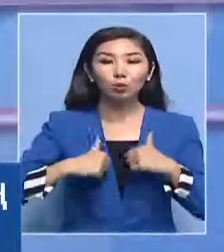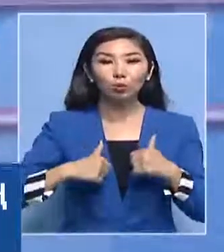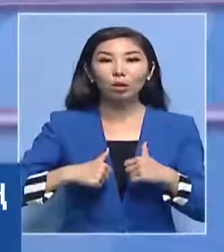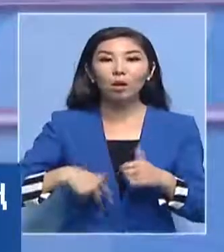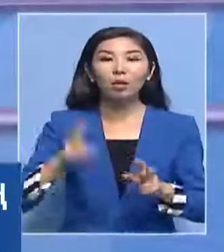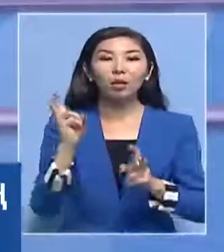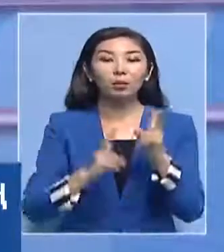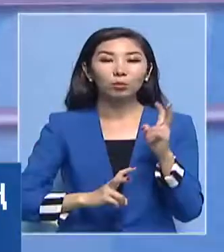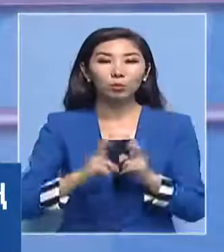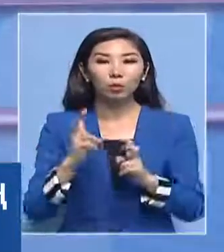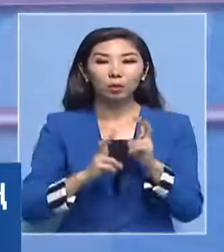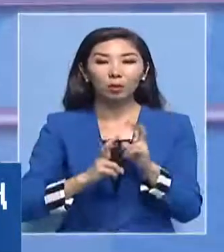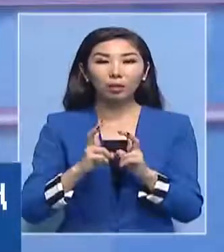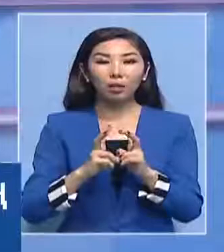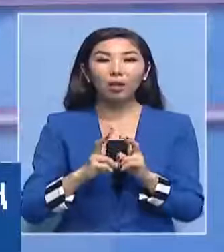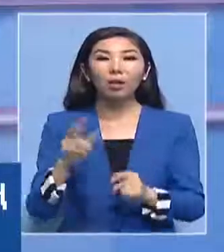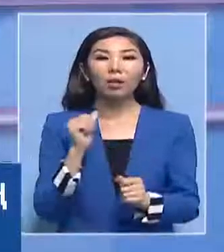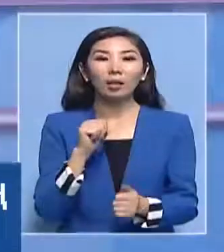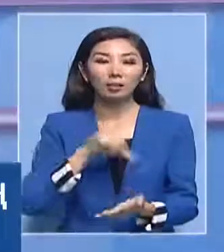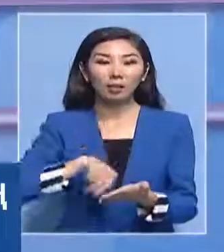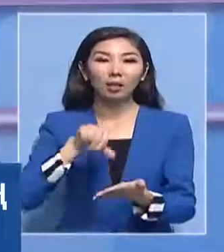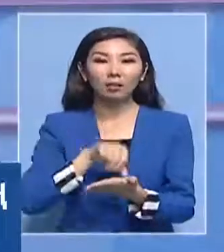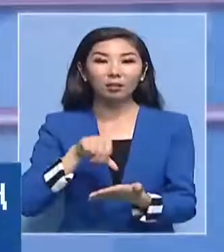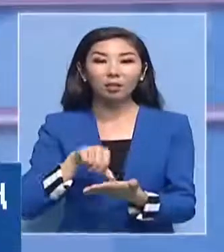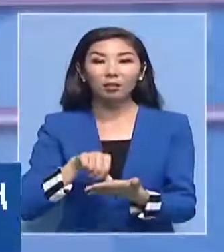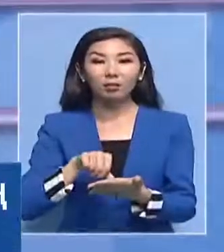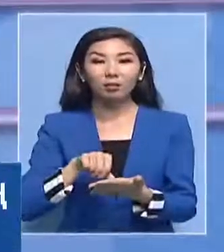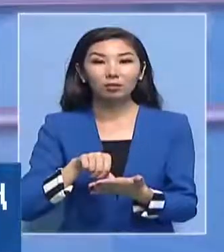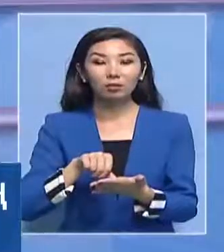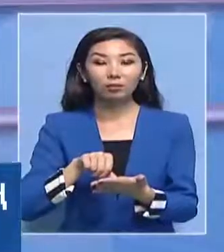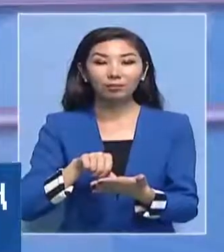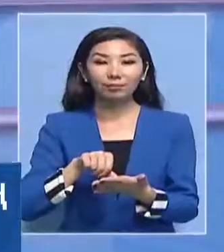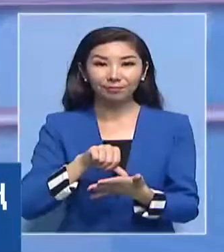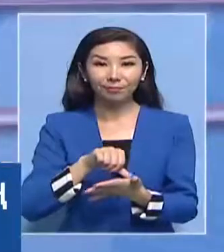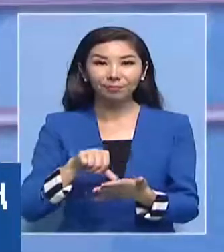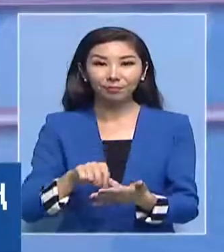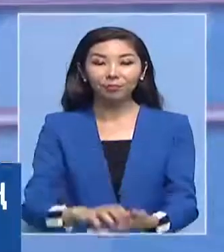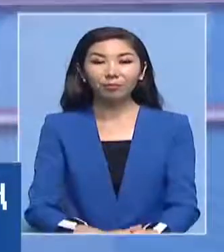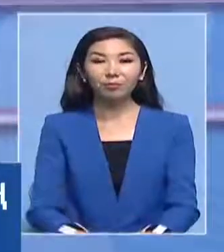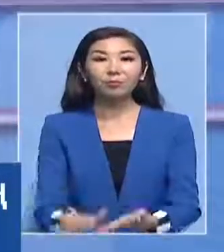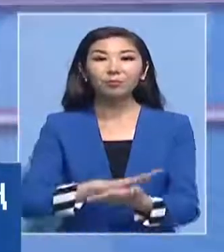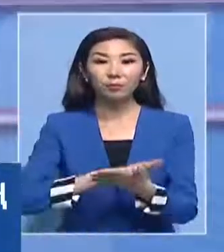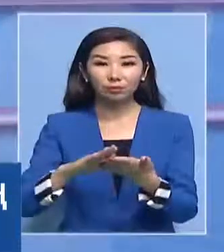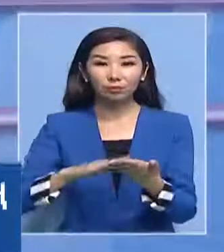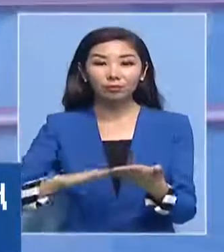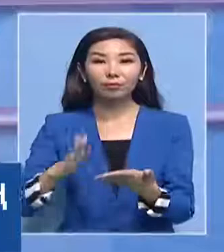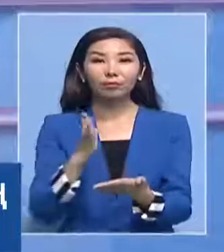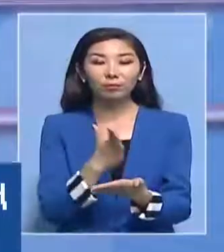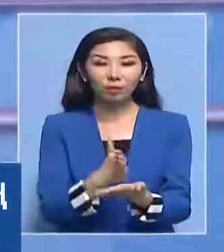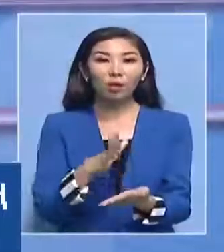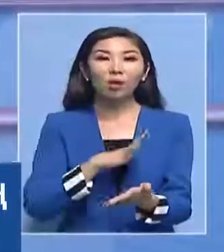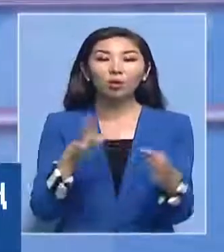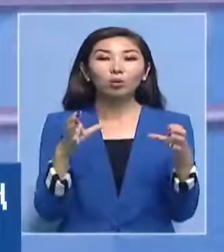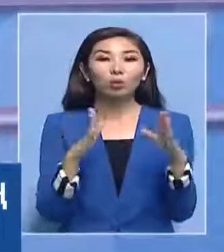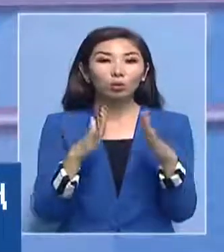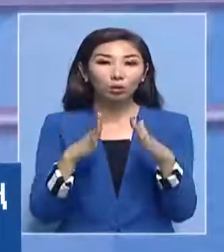жаңа кәсіподақ белсенділері де қатысады. Жаңа сондай жаңа өтініш болса, жаңа ұйым